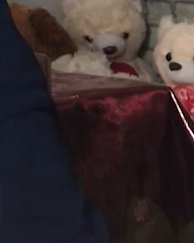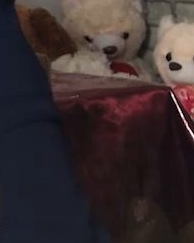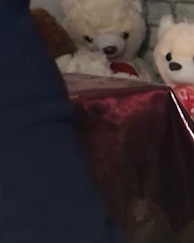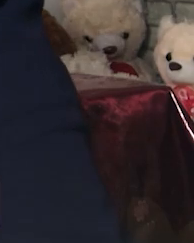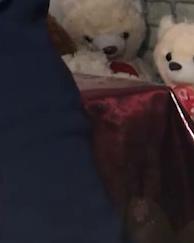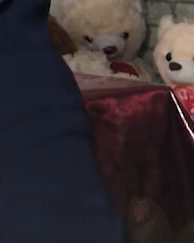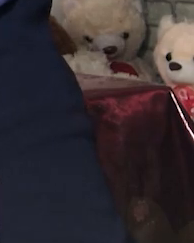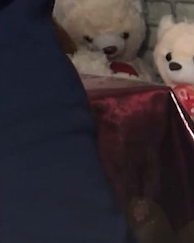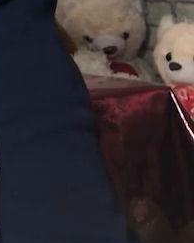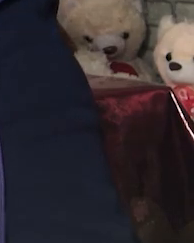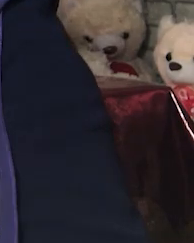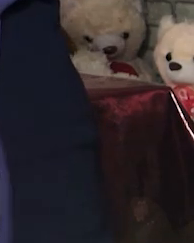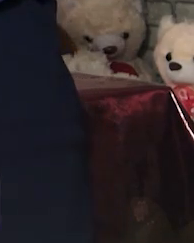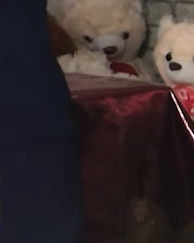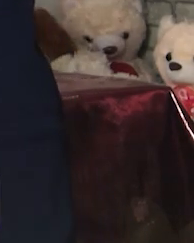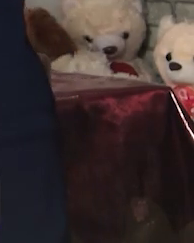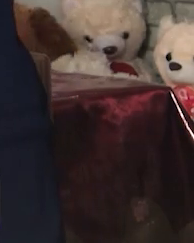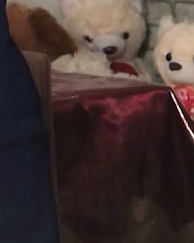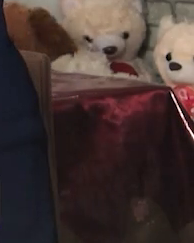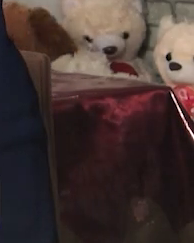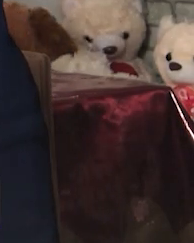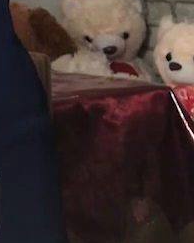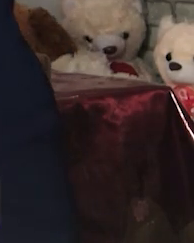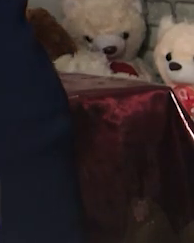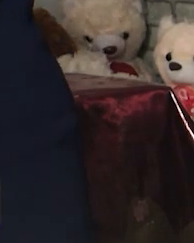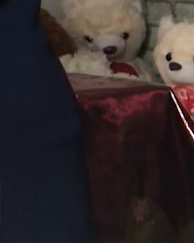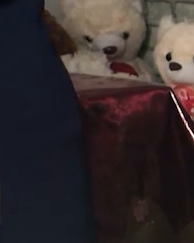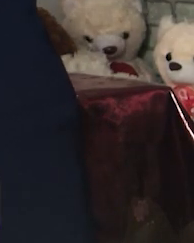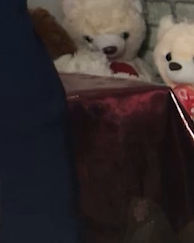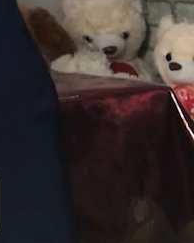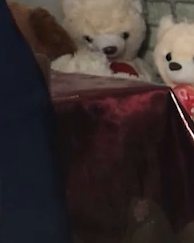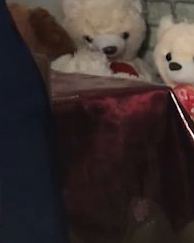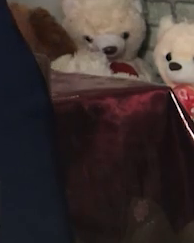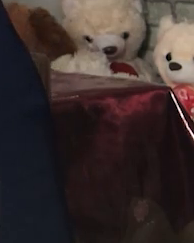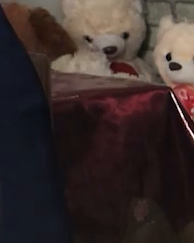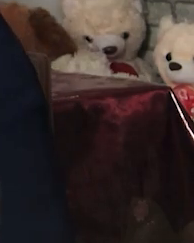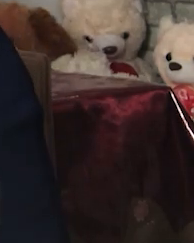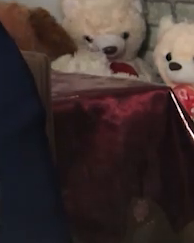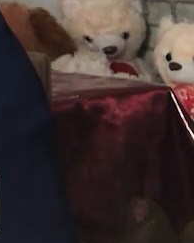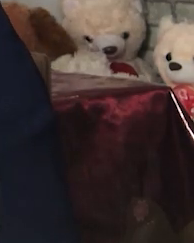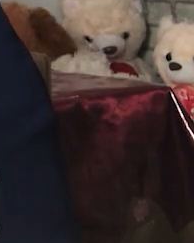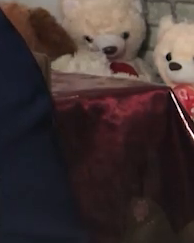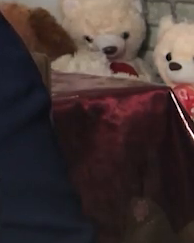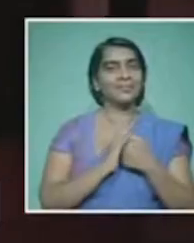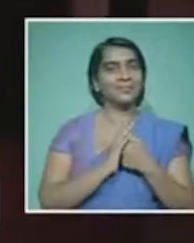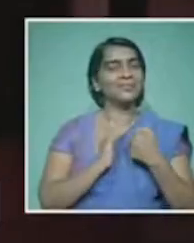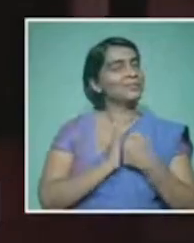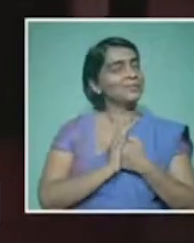மாதிரி கொஞ்சம் அசிங்கமா இருந்தது பட் என்ன கொஞ்சம் என்டர்டைன்மெண்டா இருக்கா இல்லைன்னா என்ன காமெடியா இருக்கா அப்படின்னு